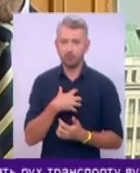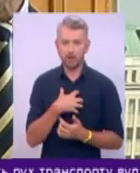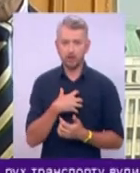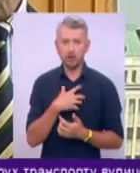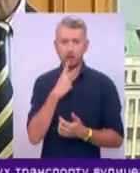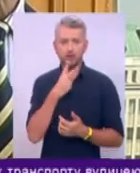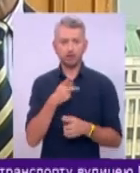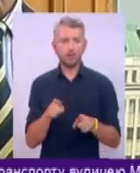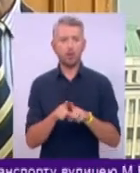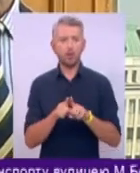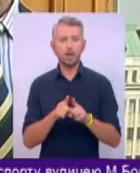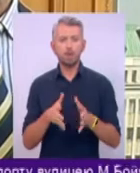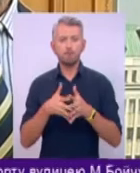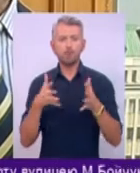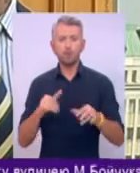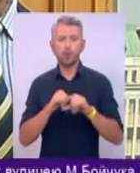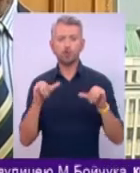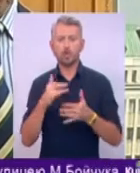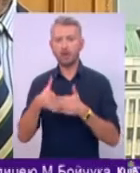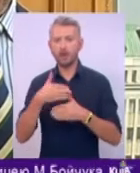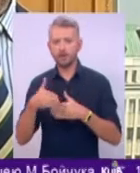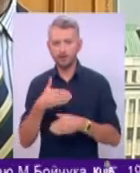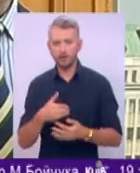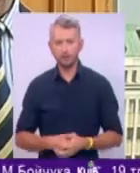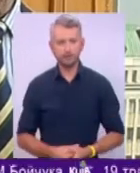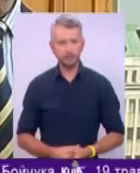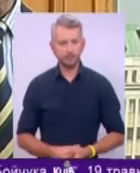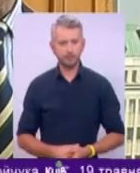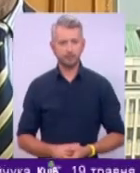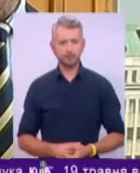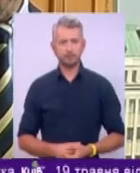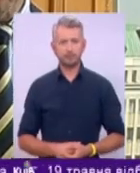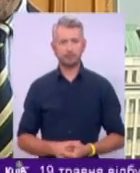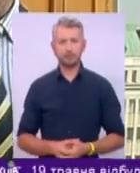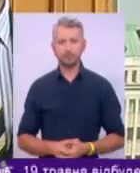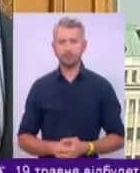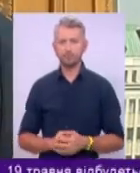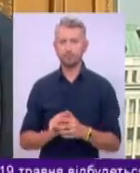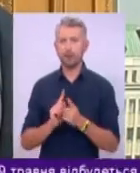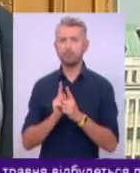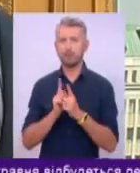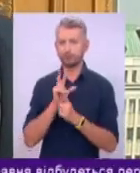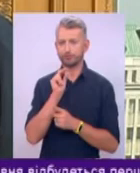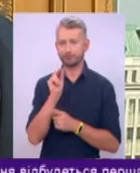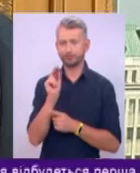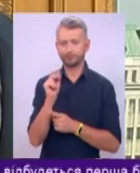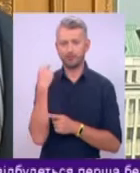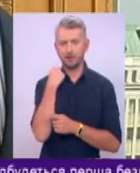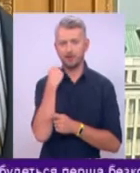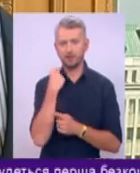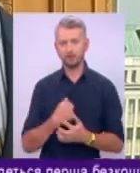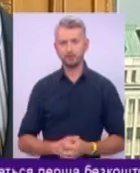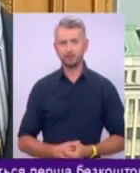такої більшої поширення цих санкцій? Can you comment on differences on the approaches between National